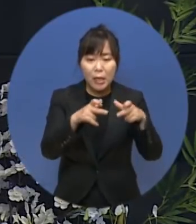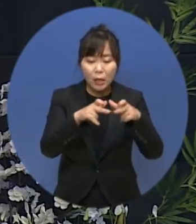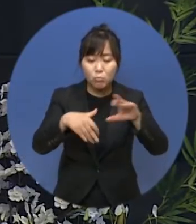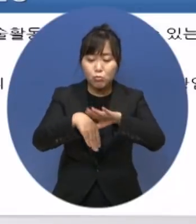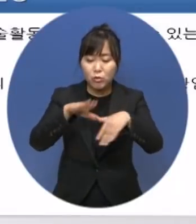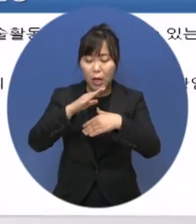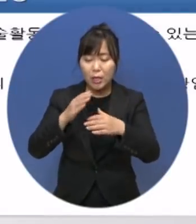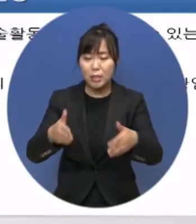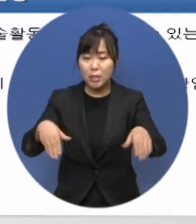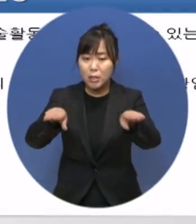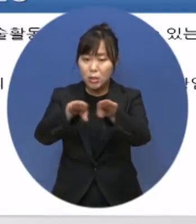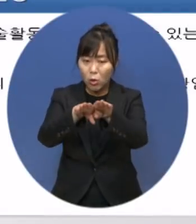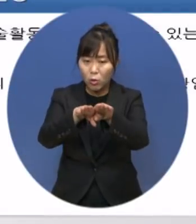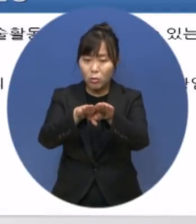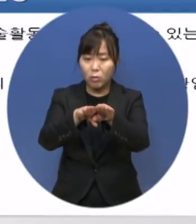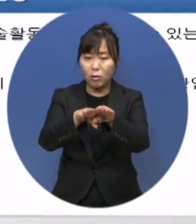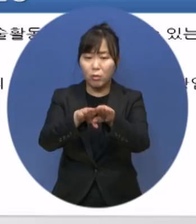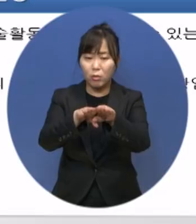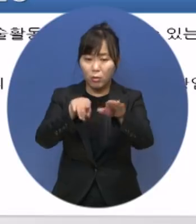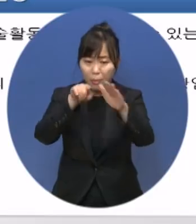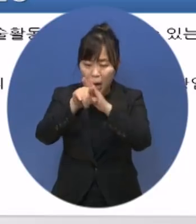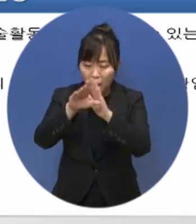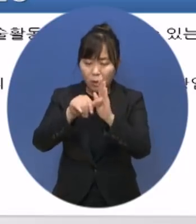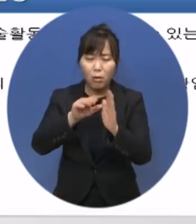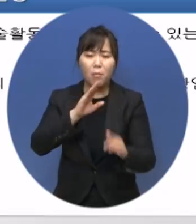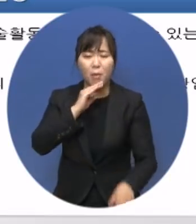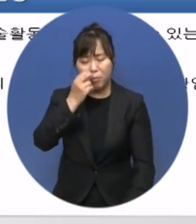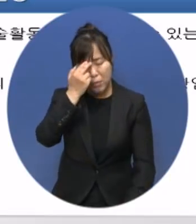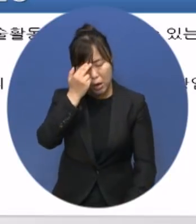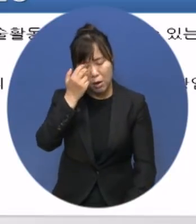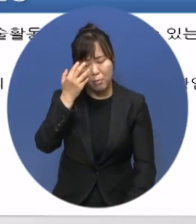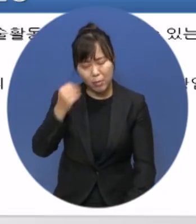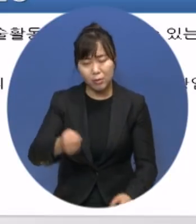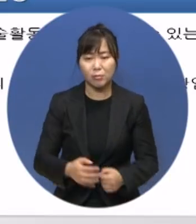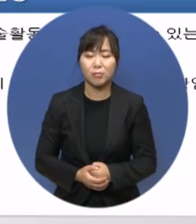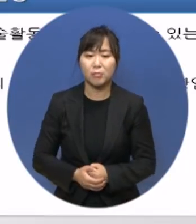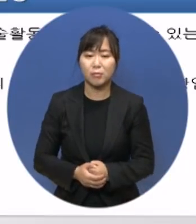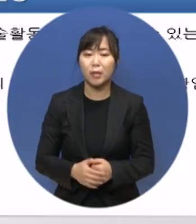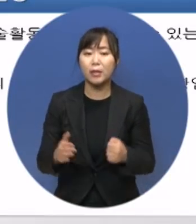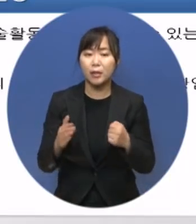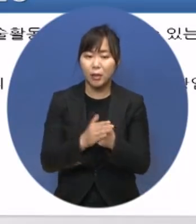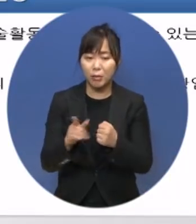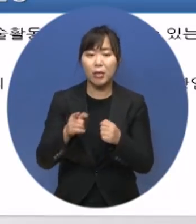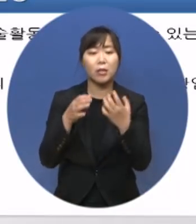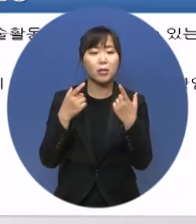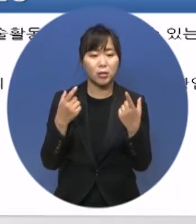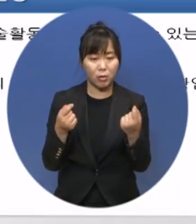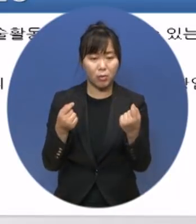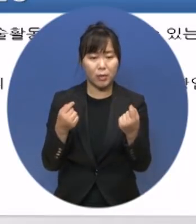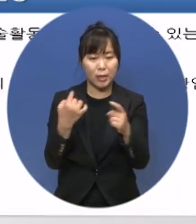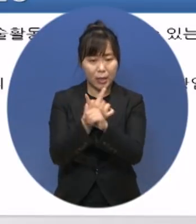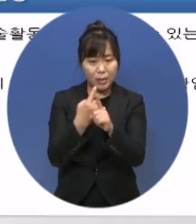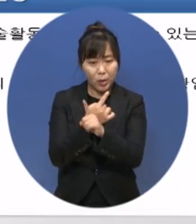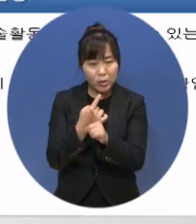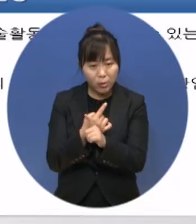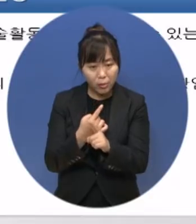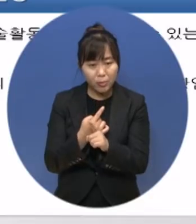문화 시설을 가는데 굉장히 어려움들이 많습니다. 따라서 이런 것들을